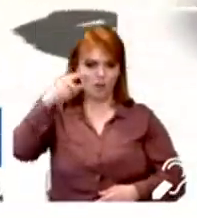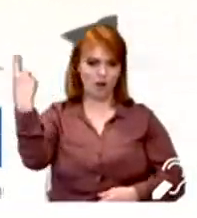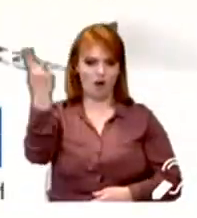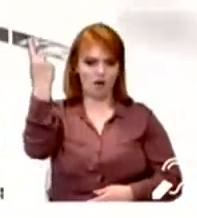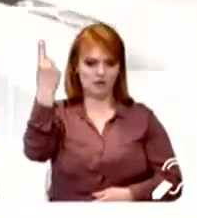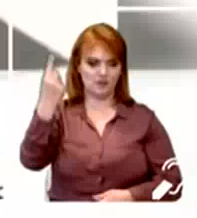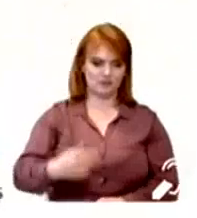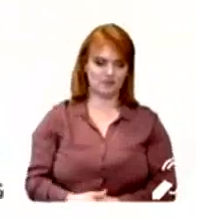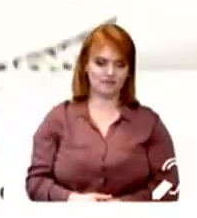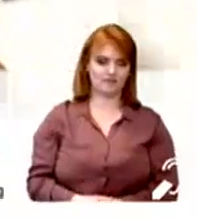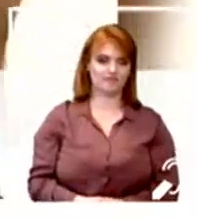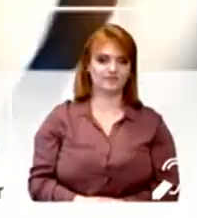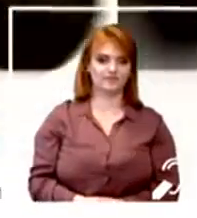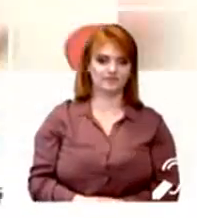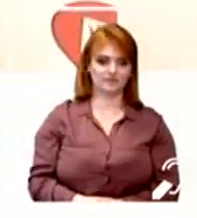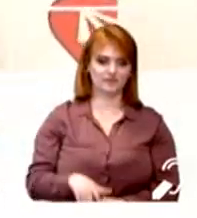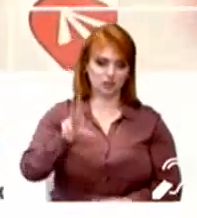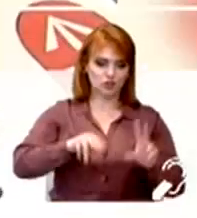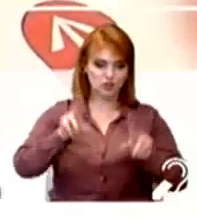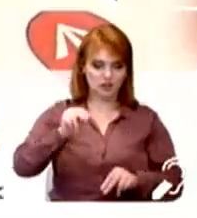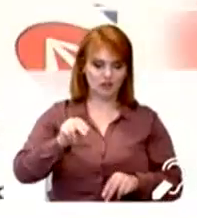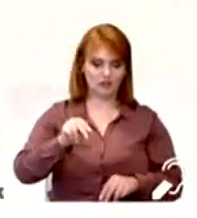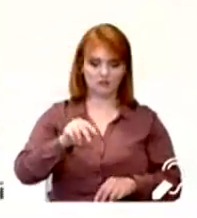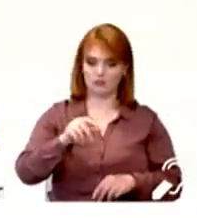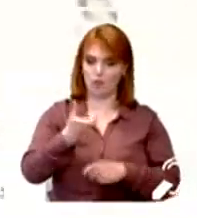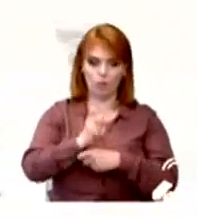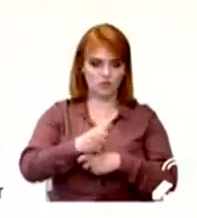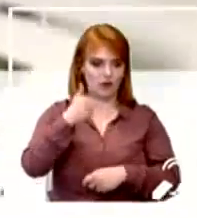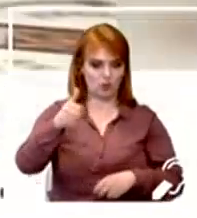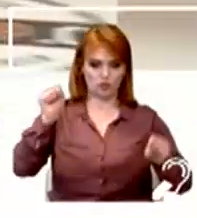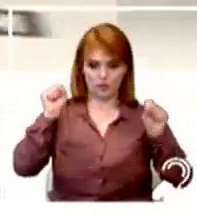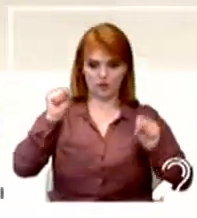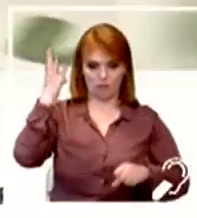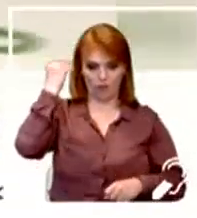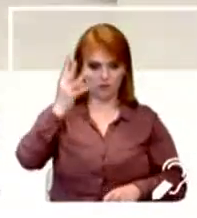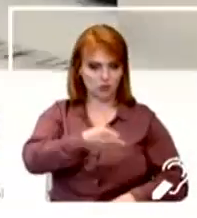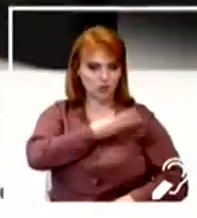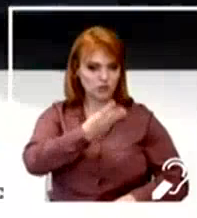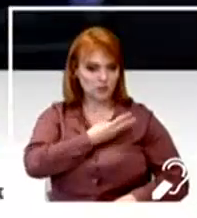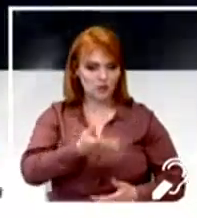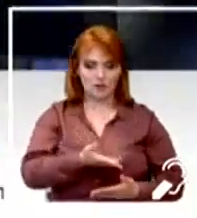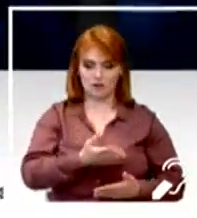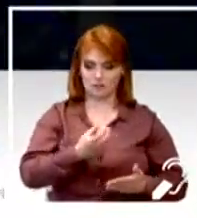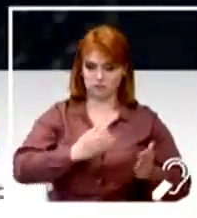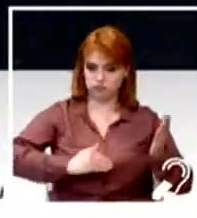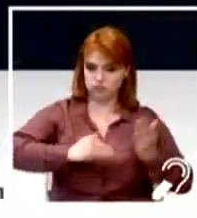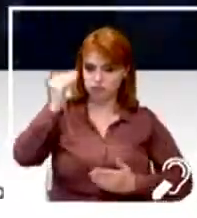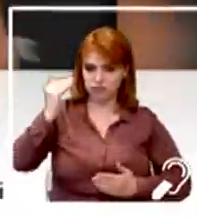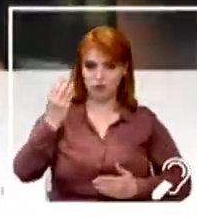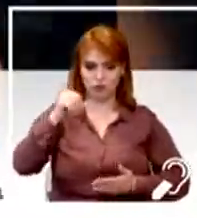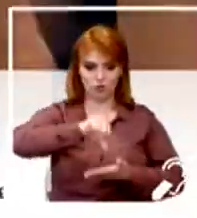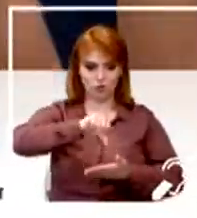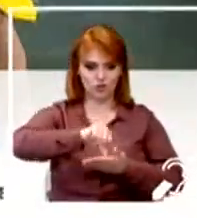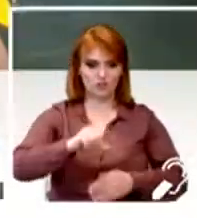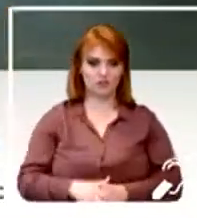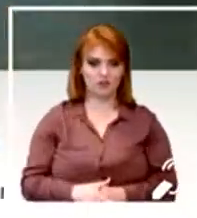Solitary Wolf, așa cum este supranumit sportivul din Republica Moldova, își dorește să înregistreze cu orice preț al 3-lea succes la rând. În